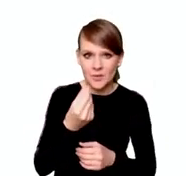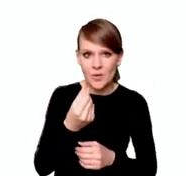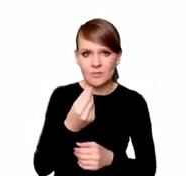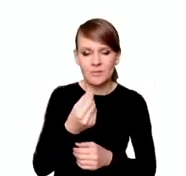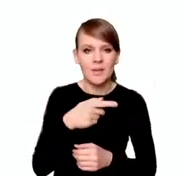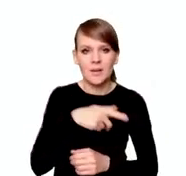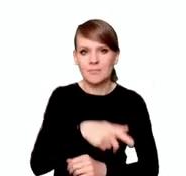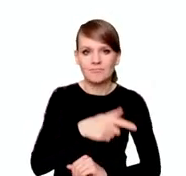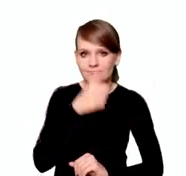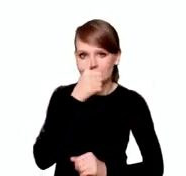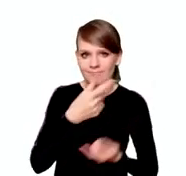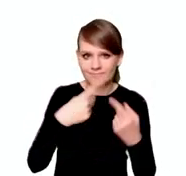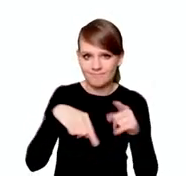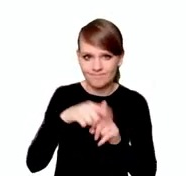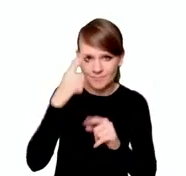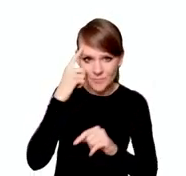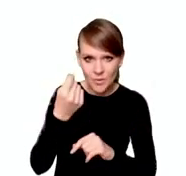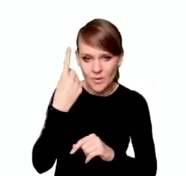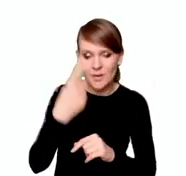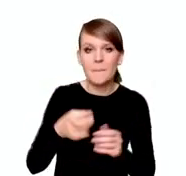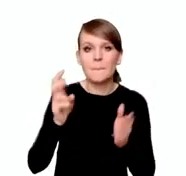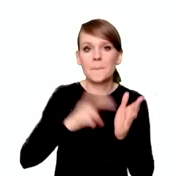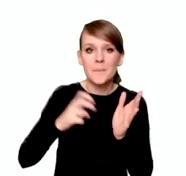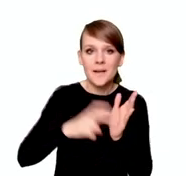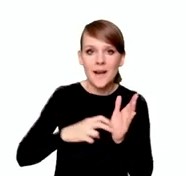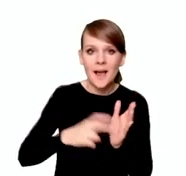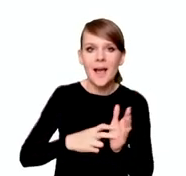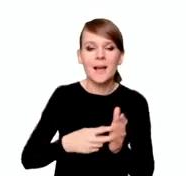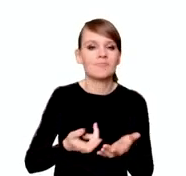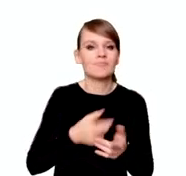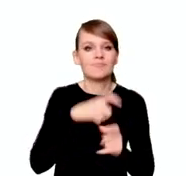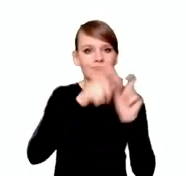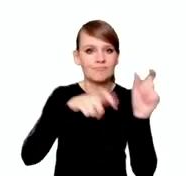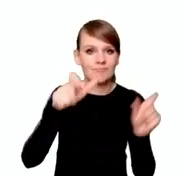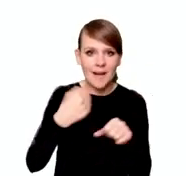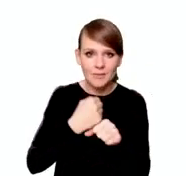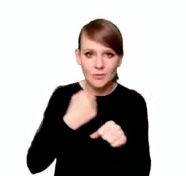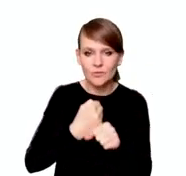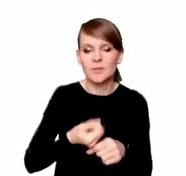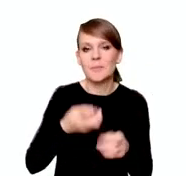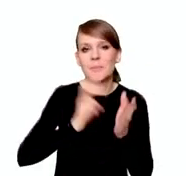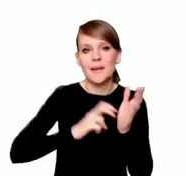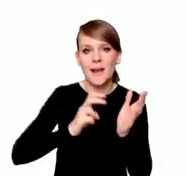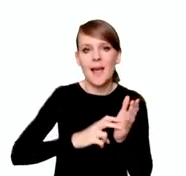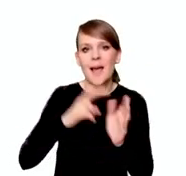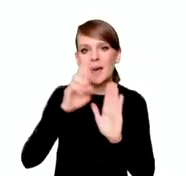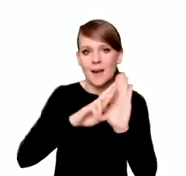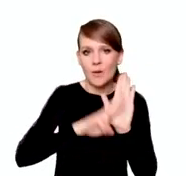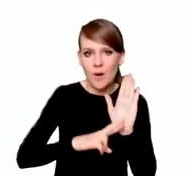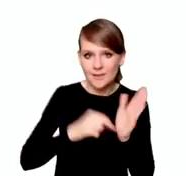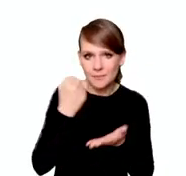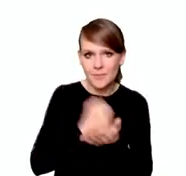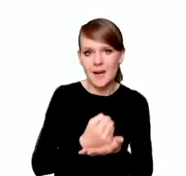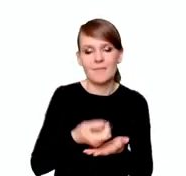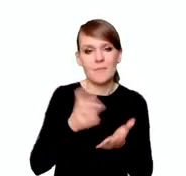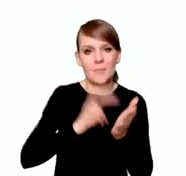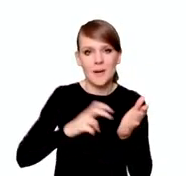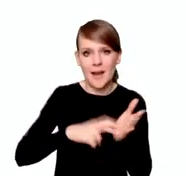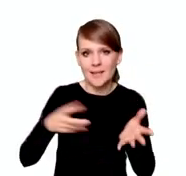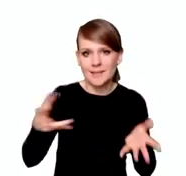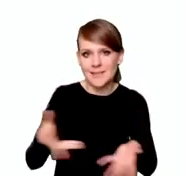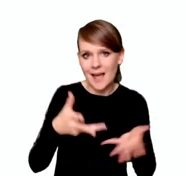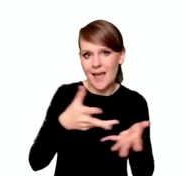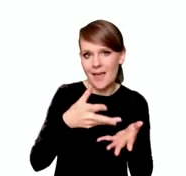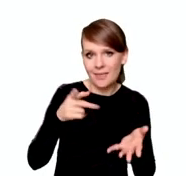realizację koncepcji, brak odpowiednich zasobów kadrowych, brak regulacji prawnych, brak zachęt ze strony